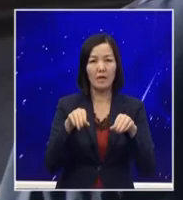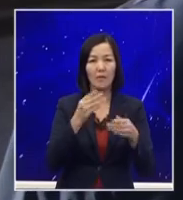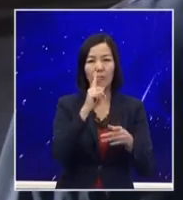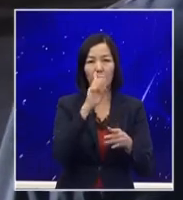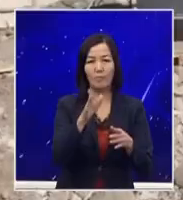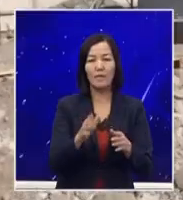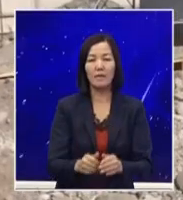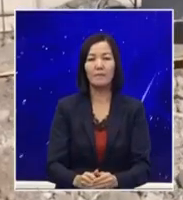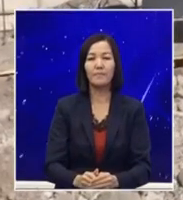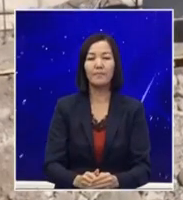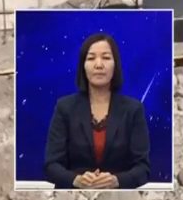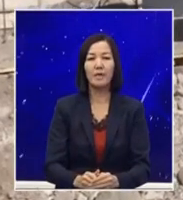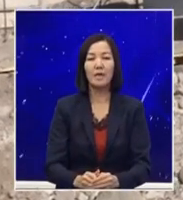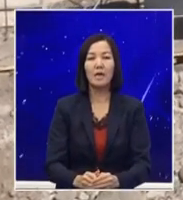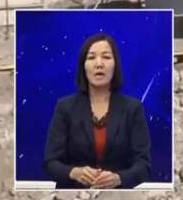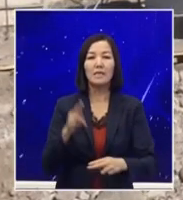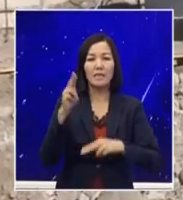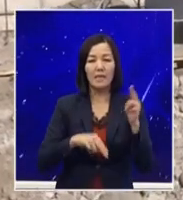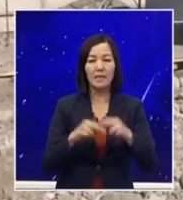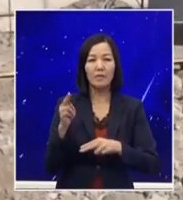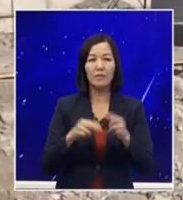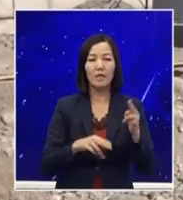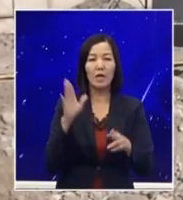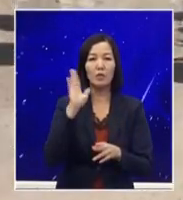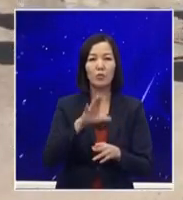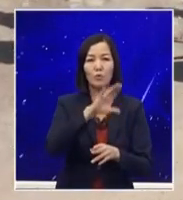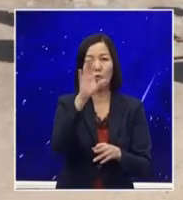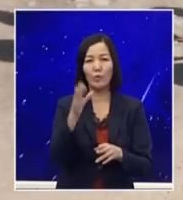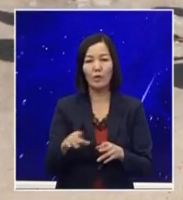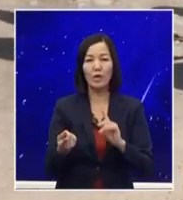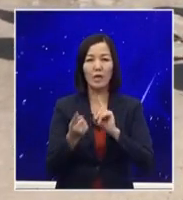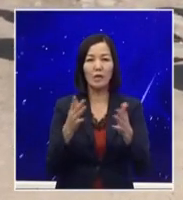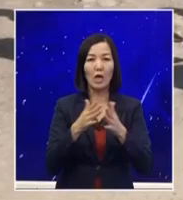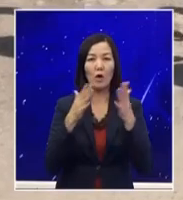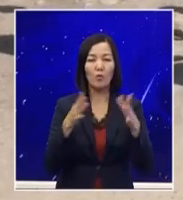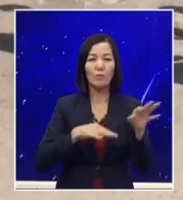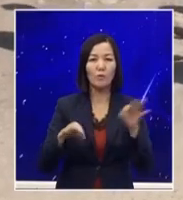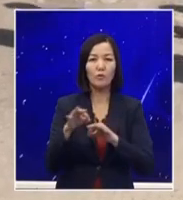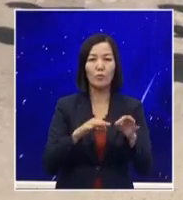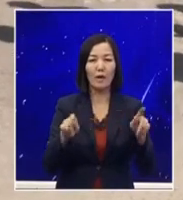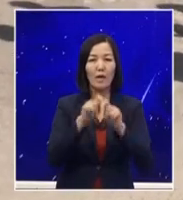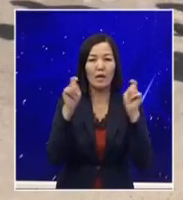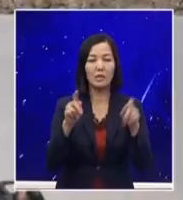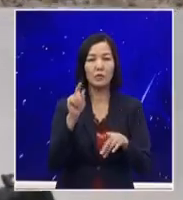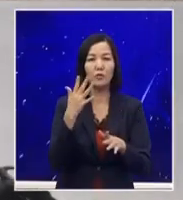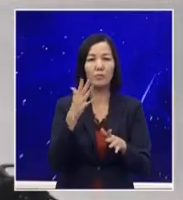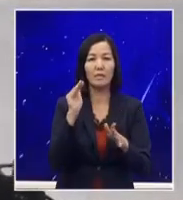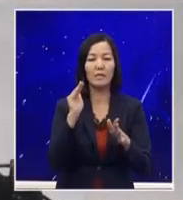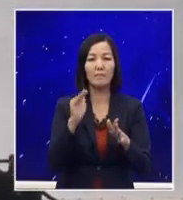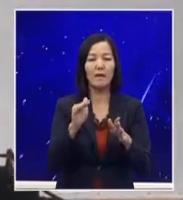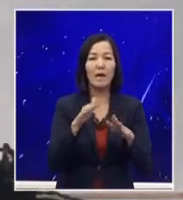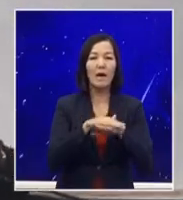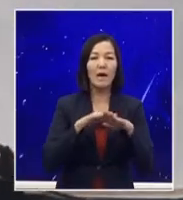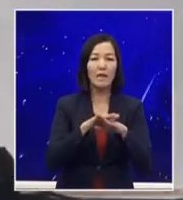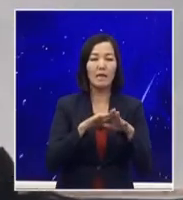да берілді. Мынау ауданда салынып жатқан топтық су құбыры, аймақтағы ең ауқымды жоба. Іске қосылса, жалпы 105 мың халқы бар Есік